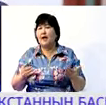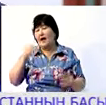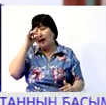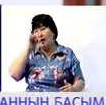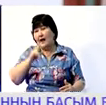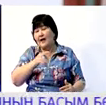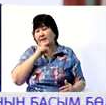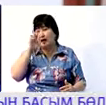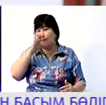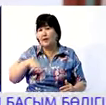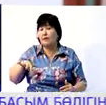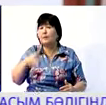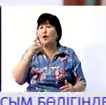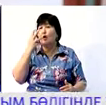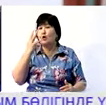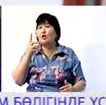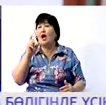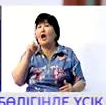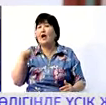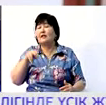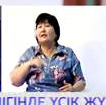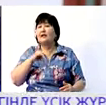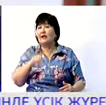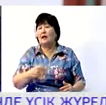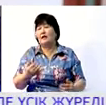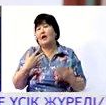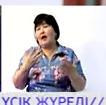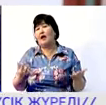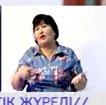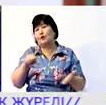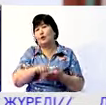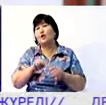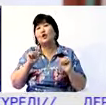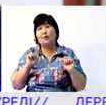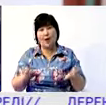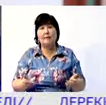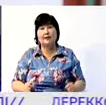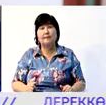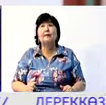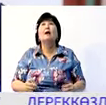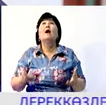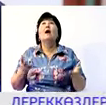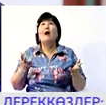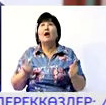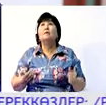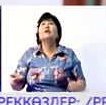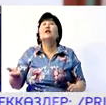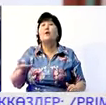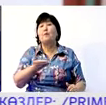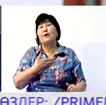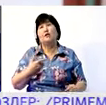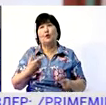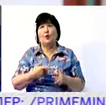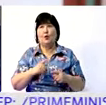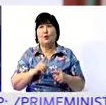қазақ мемлекеттігінің үш хандығы, орнық хандығын біз айқын көретін боламыз. Әлбетте, біздер